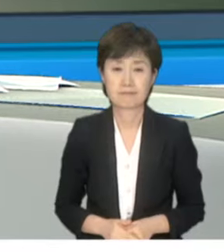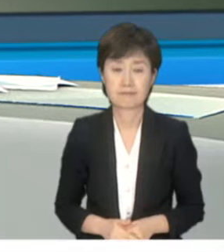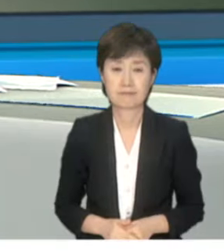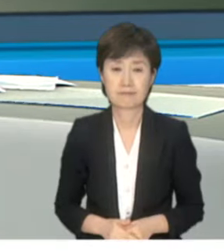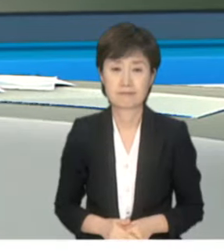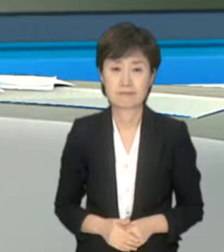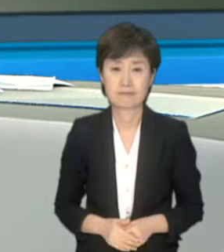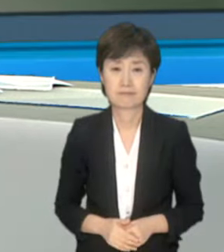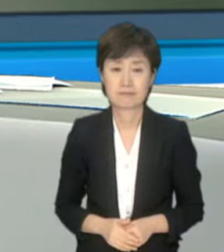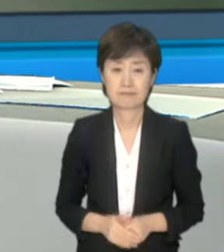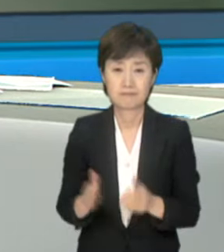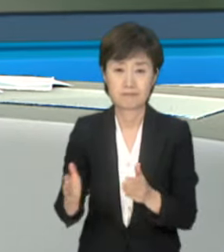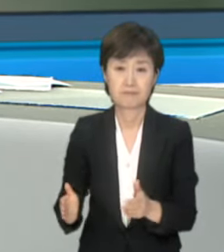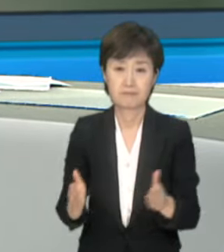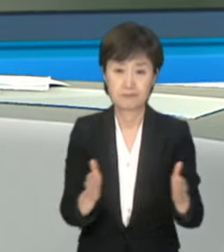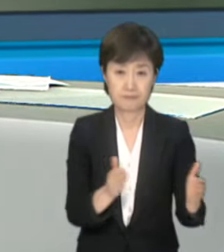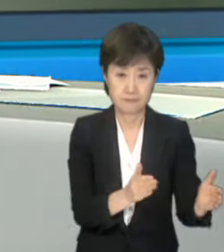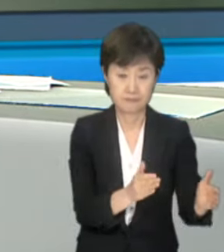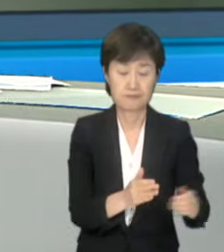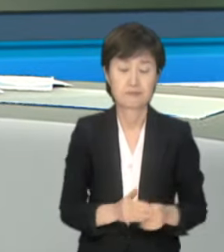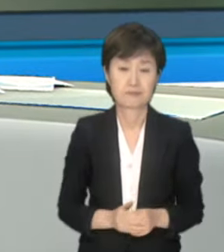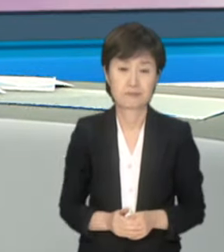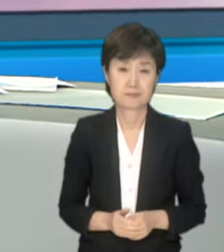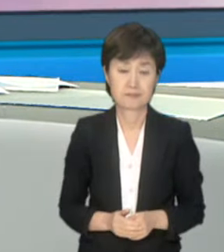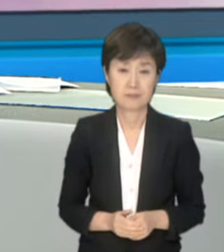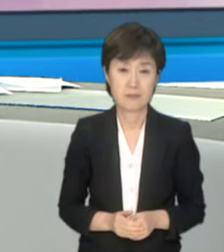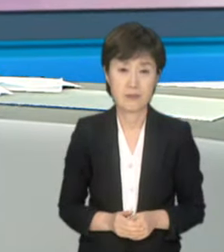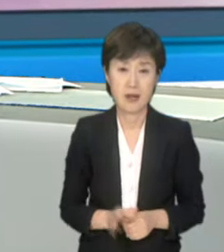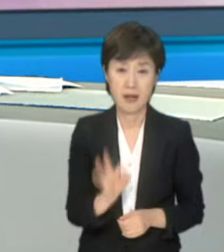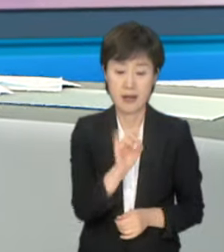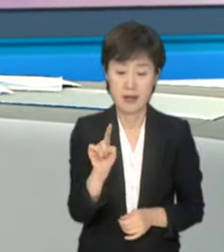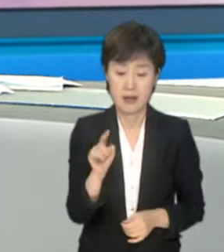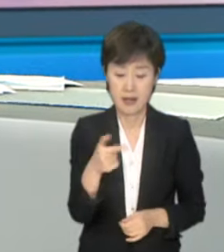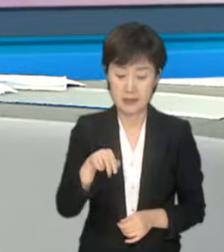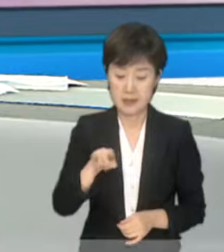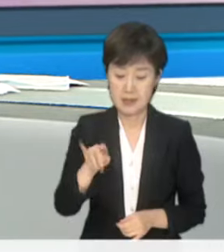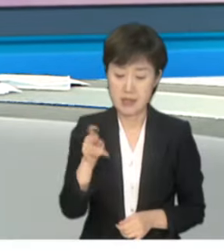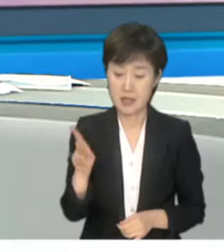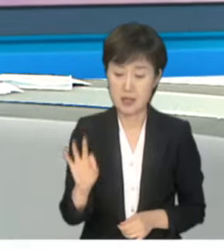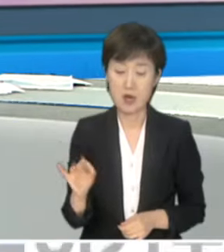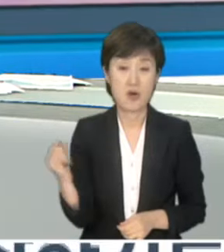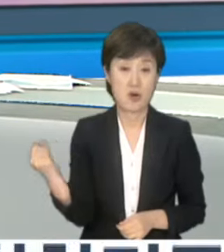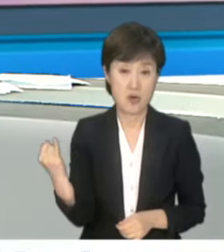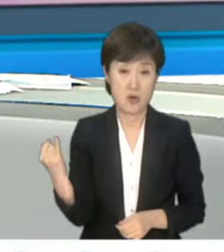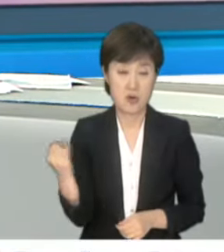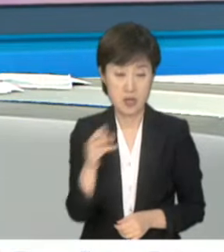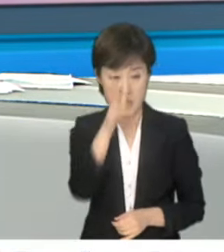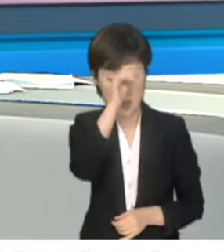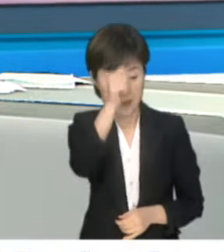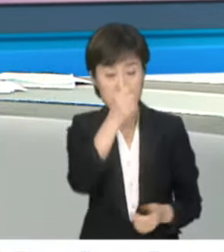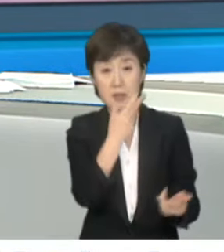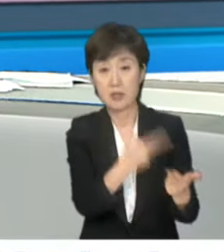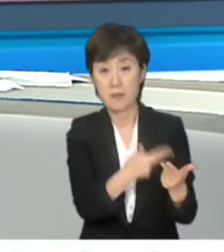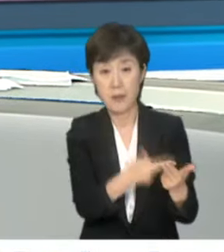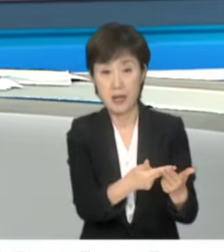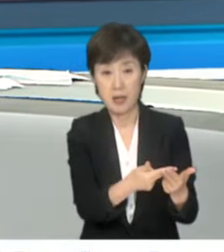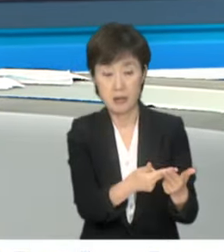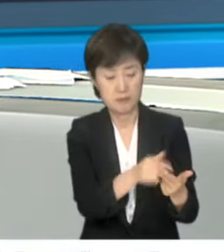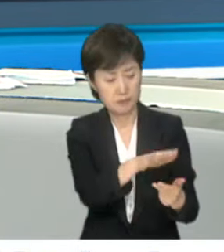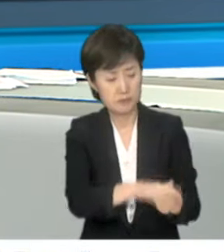지켜보겠습니다. 다음 주제 만나보죠. 안세영 선수 얘기인데요. 배드민턴 협회를 향해서 올림픽 금메달을 딴